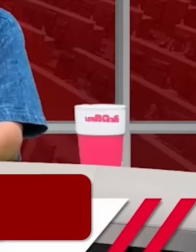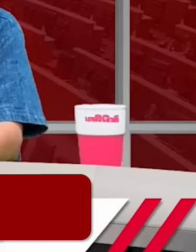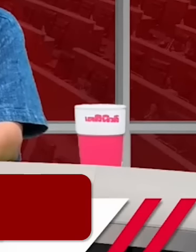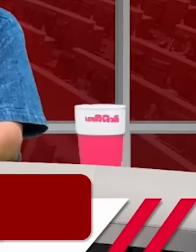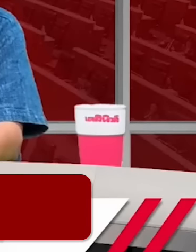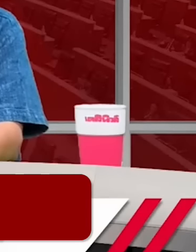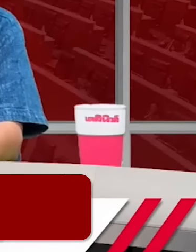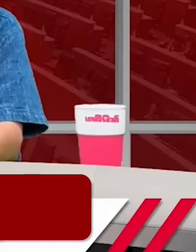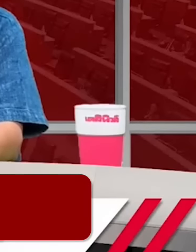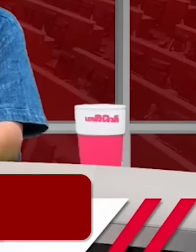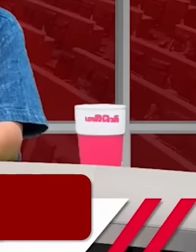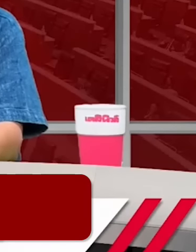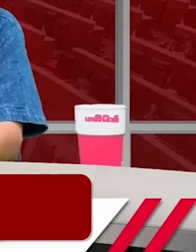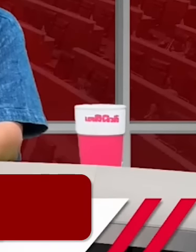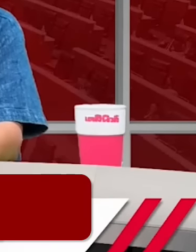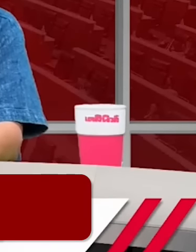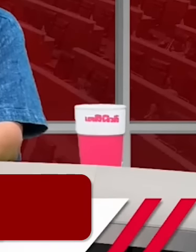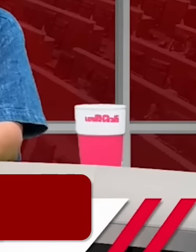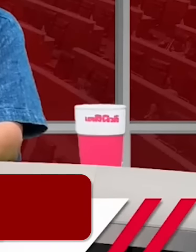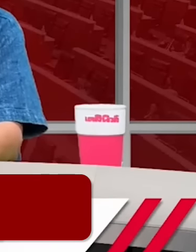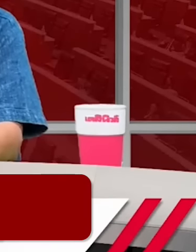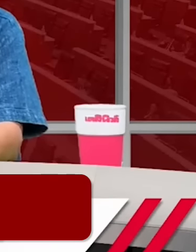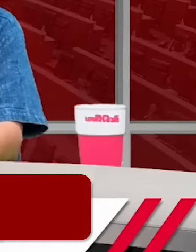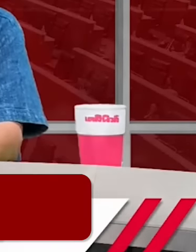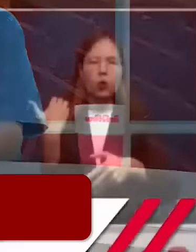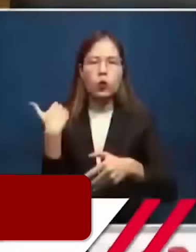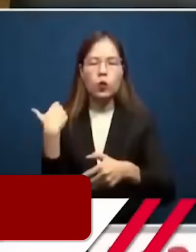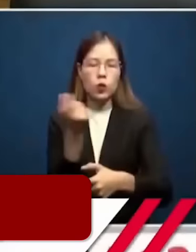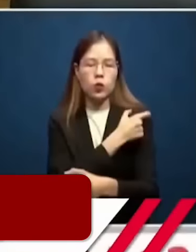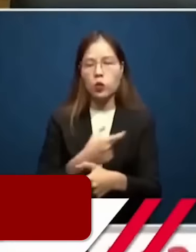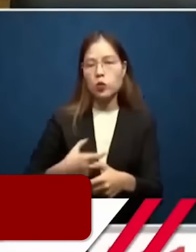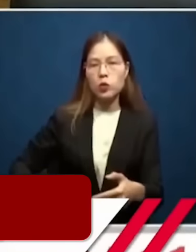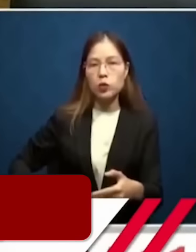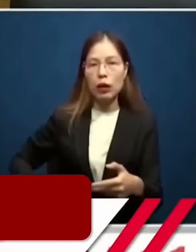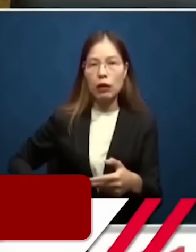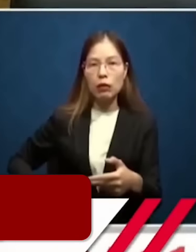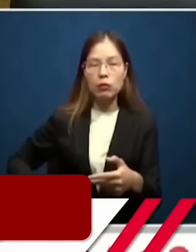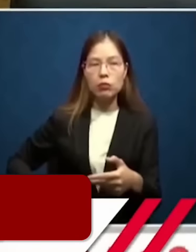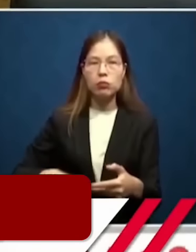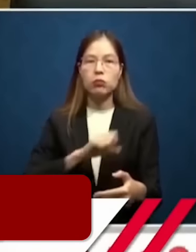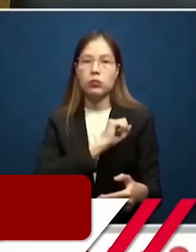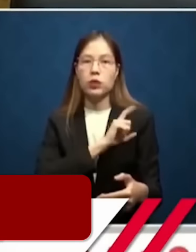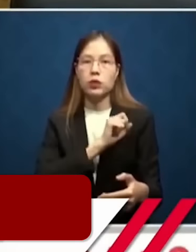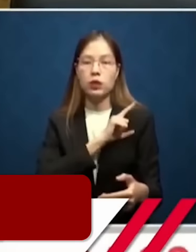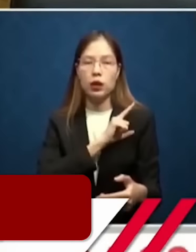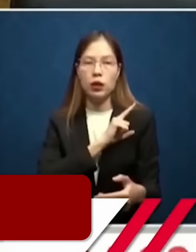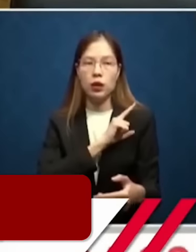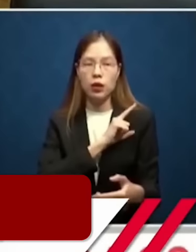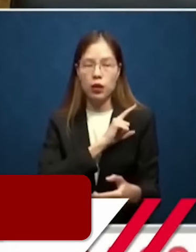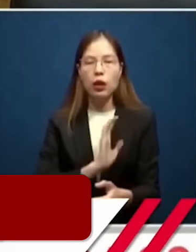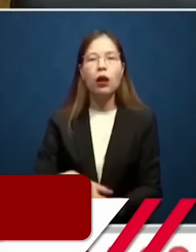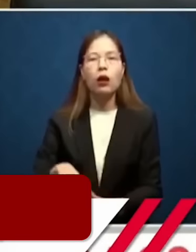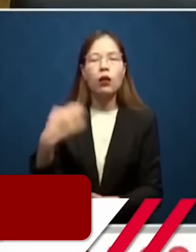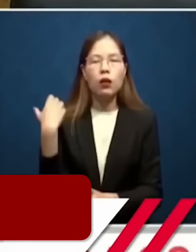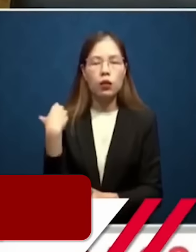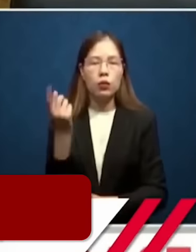คุณมงคลเนี่ยเขาบอกว่าเขาจะปฏิบัติหน้าที่ตอบแทนคุณแผ่นดิน ฮะ แล้วก็รับใช้ประชาชน